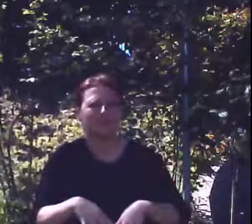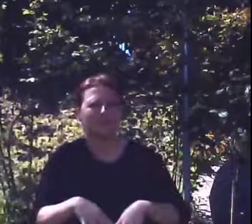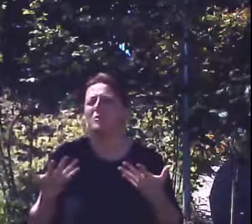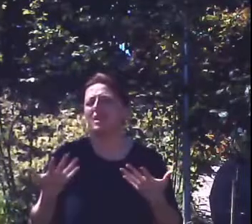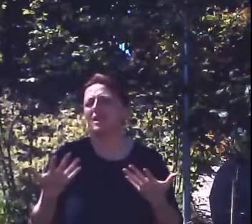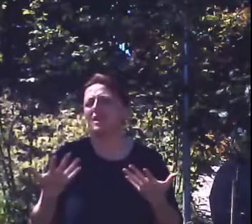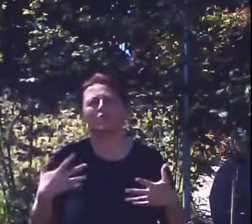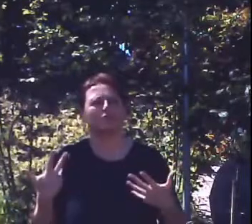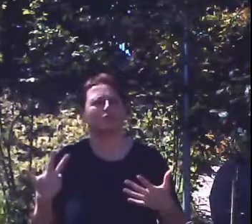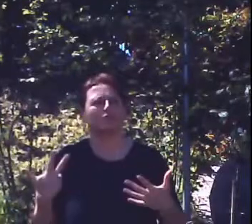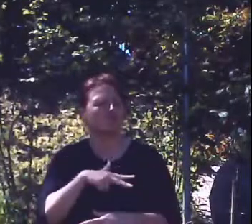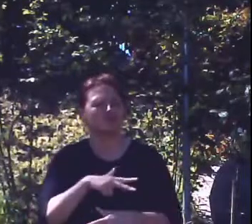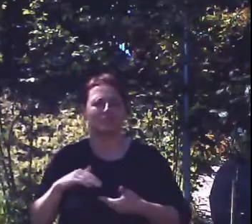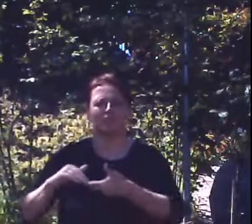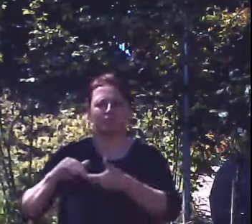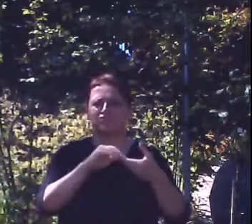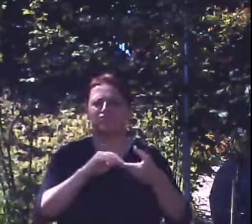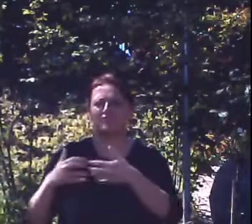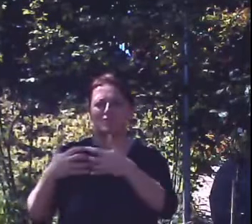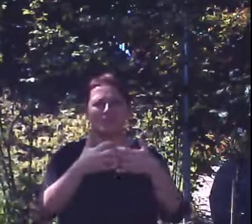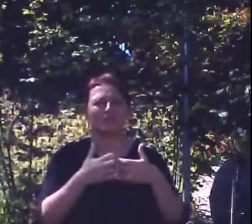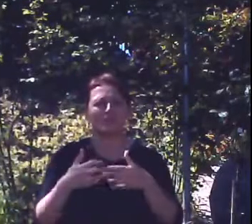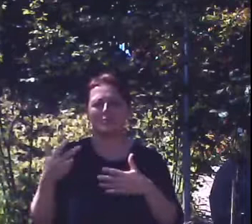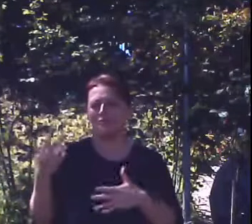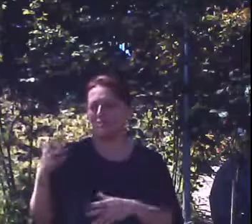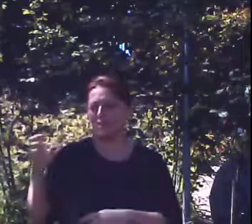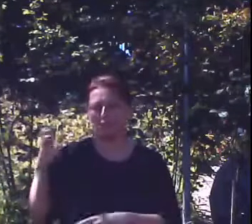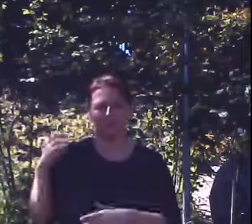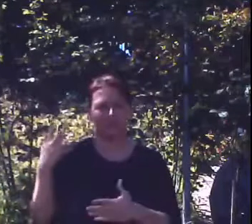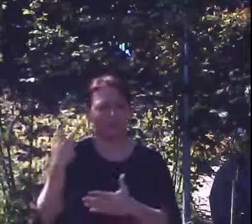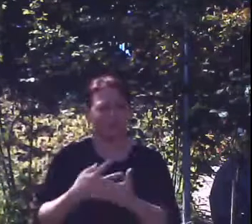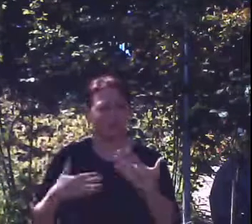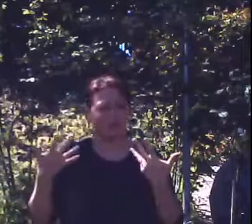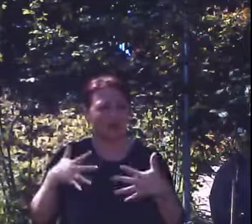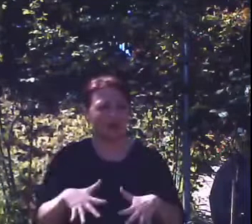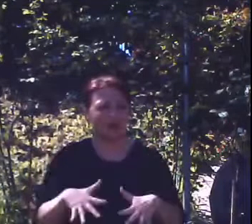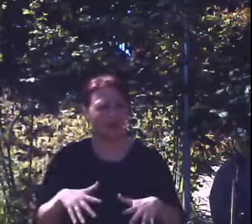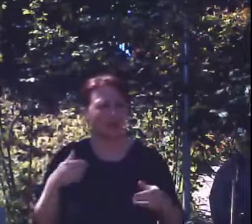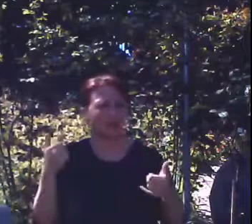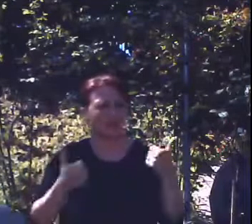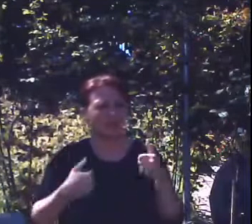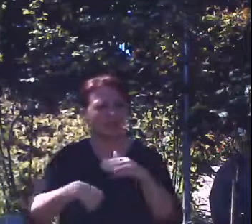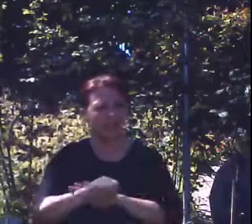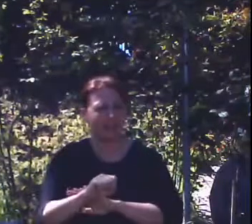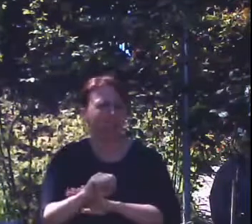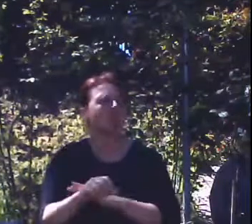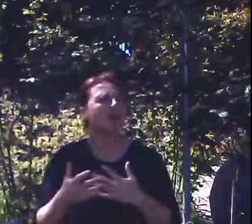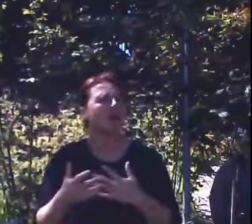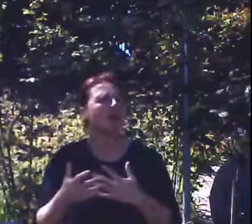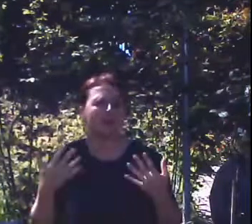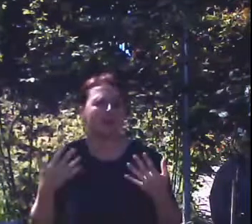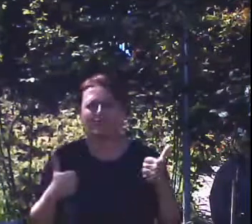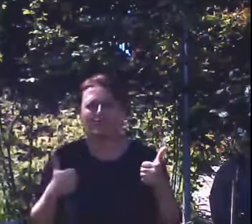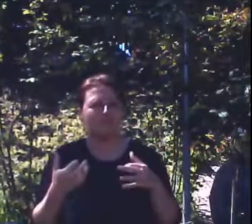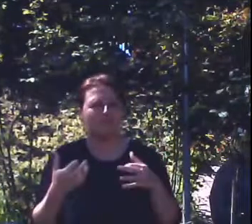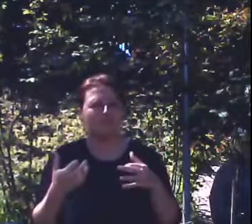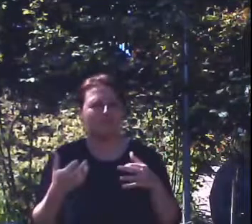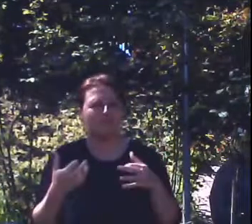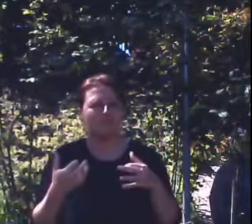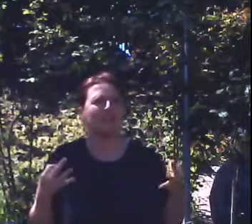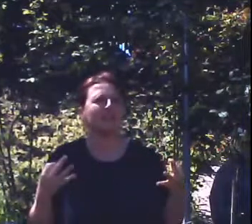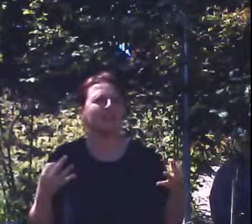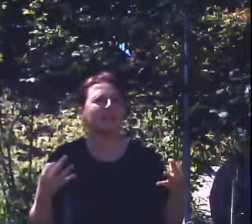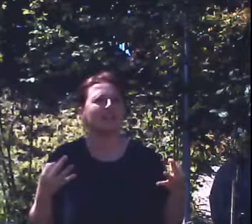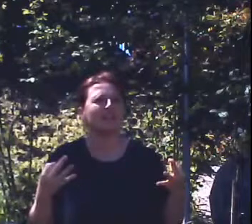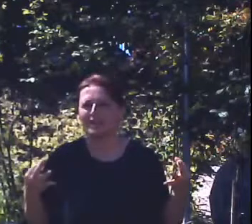normalità già abbiamo provato mercoledì sera è andata bene è andata bene in tutti i sensi nel senso che ha vinto a